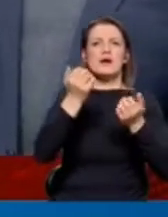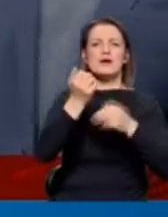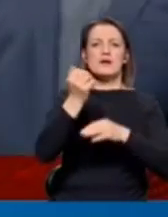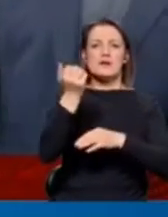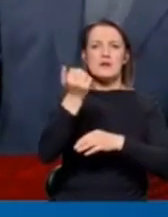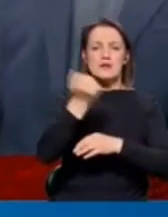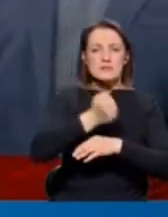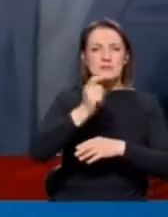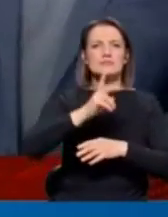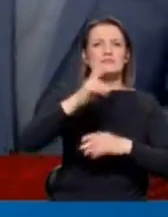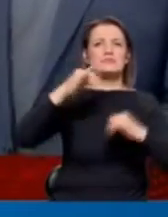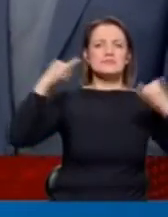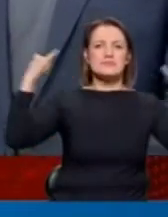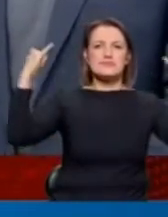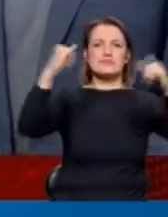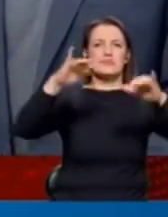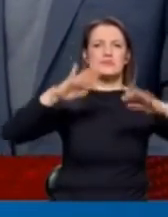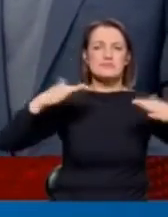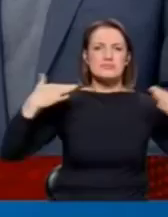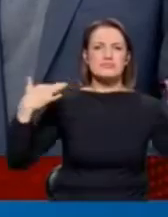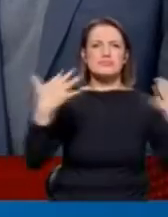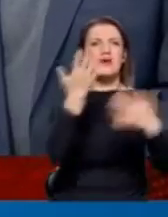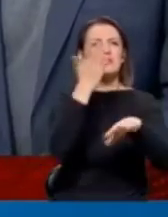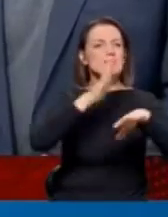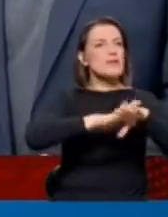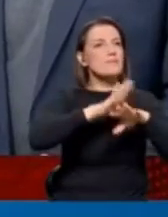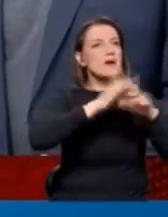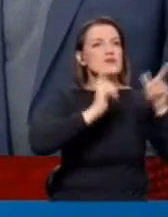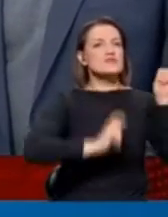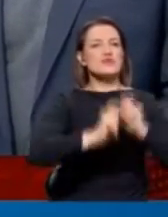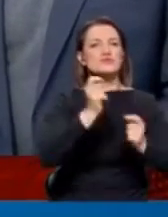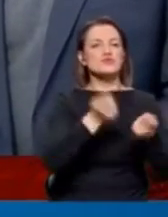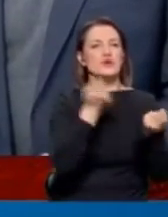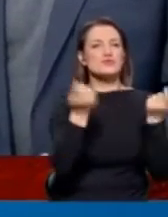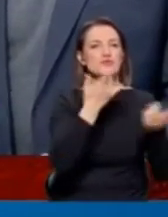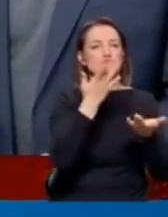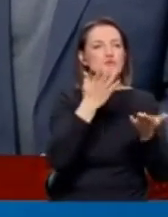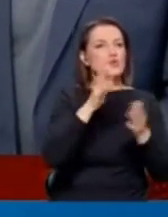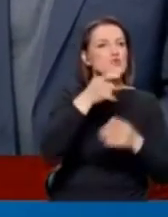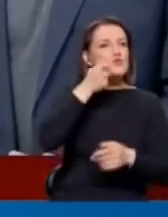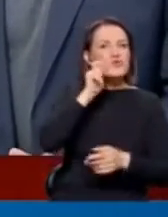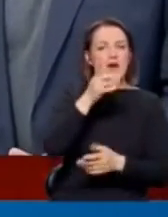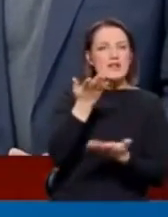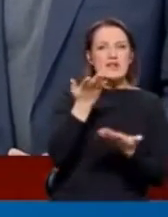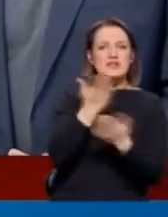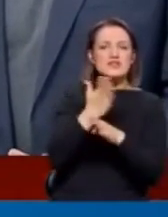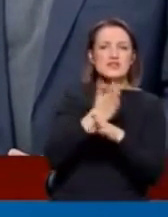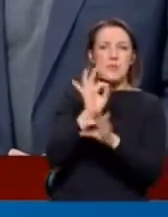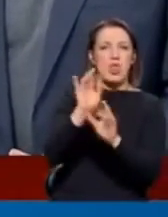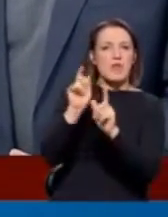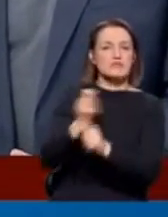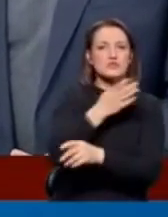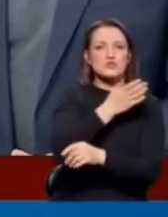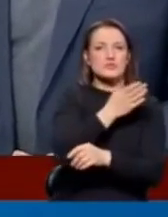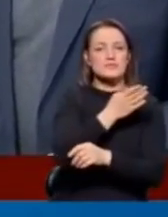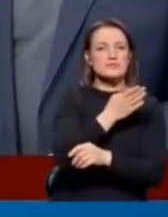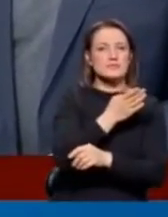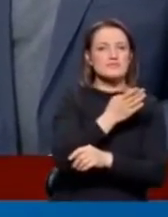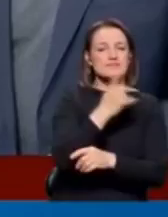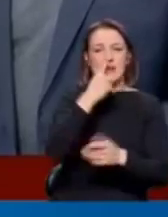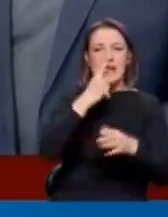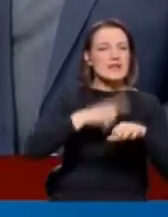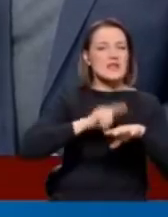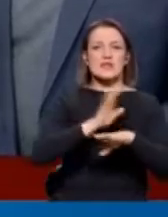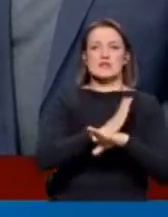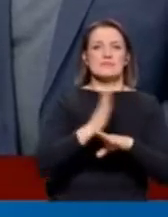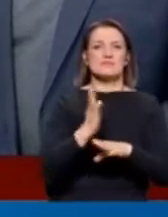İper Sonic roketlerle vesaire ne yapmaya çalışıyorsun yani durduk yerde Ukrayna Niye bu hale getiriyorsun Ve inanılmaz